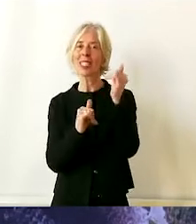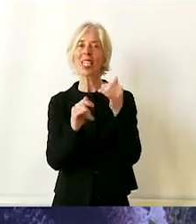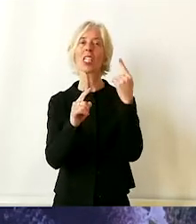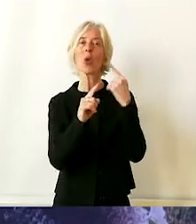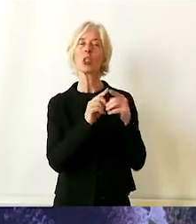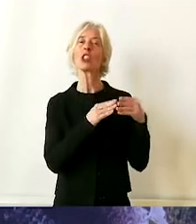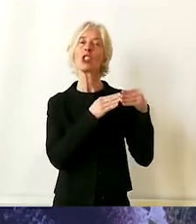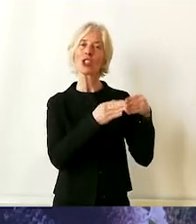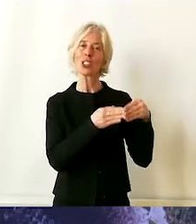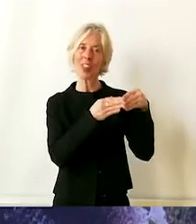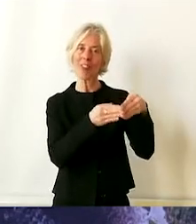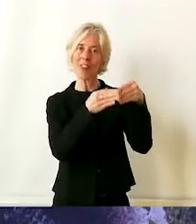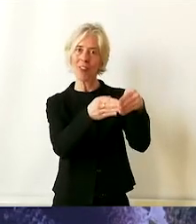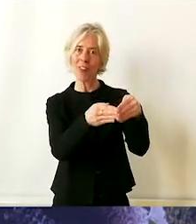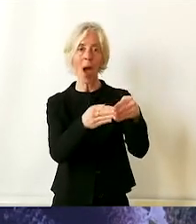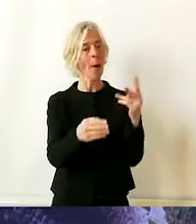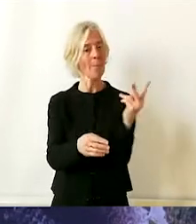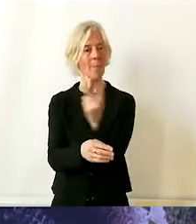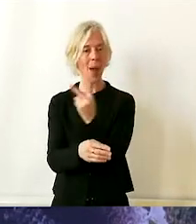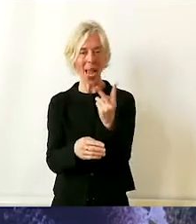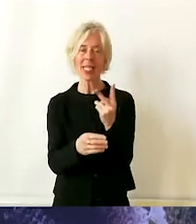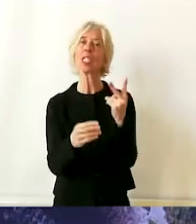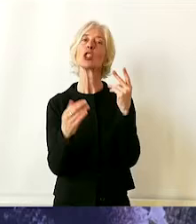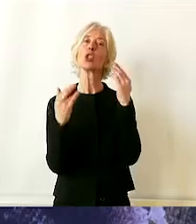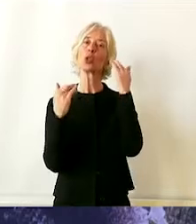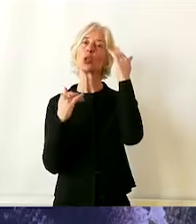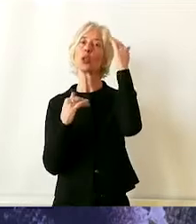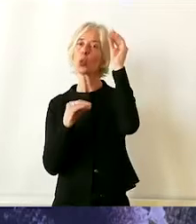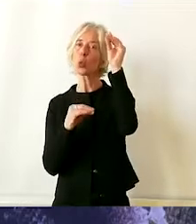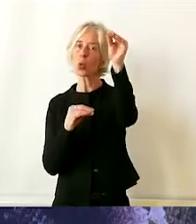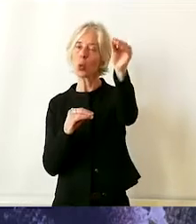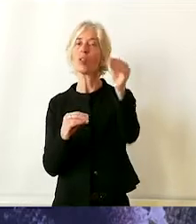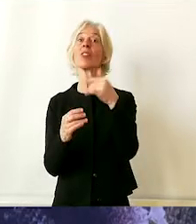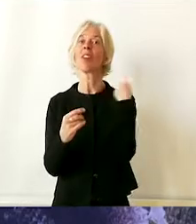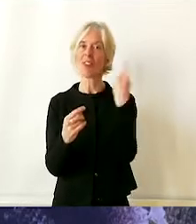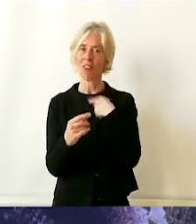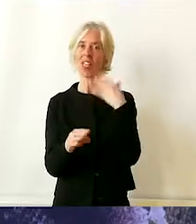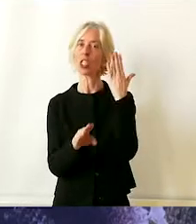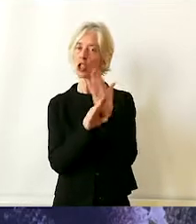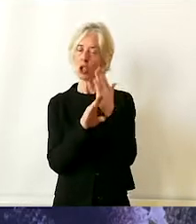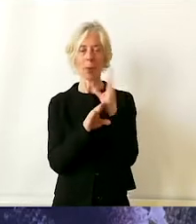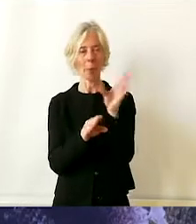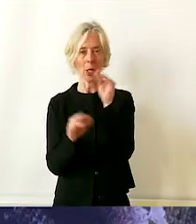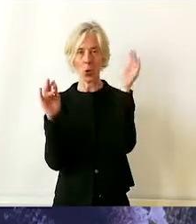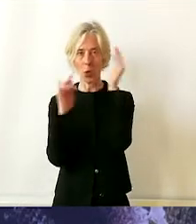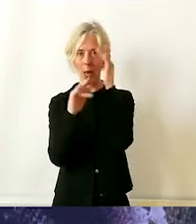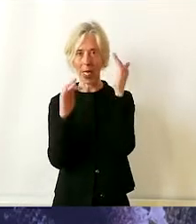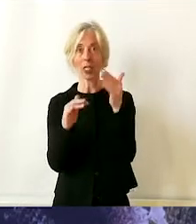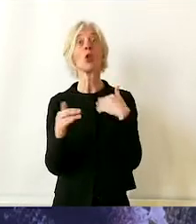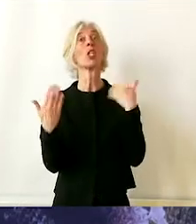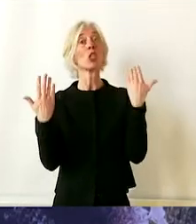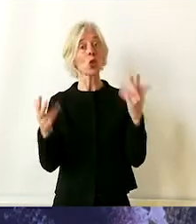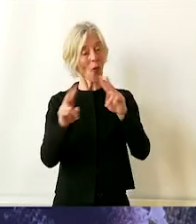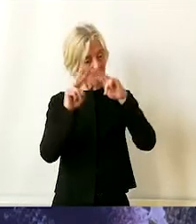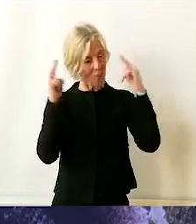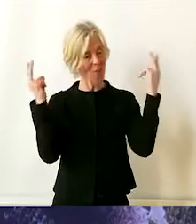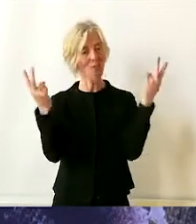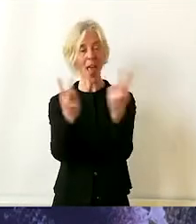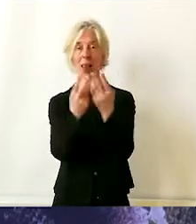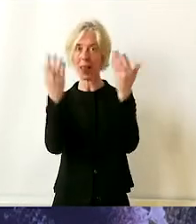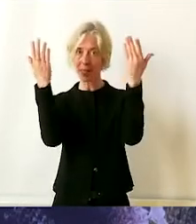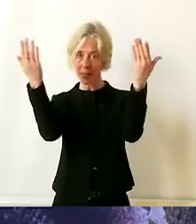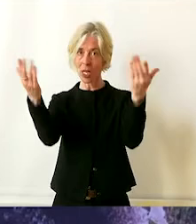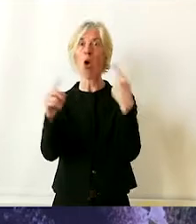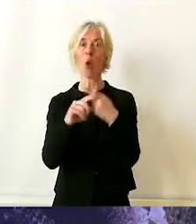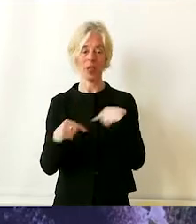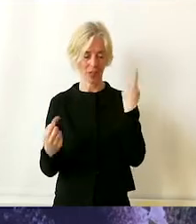vor Jahren ins Zentrum unserer Strategie gerückt. Und was global gilt, gilt natürlich auch lokal. Daher arbeiten wir beständig